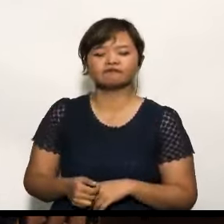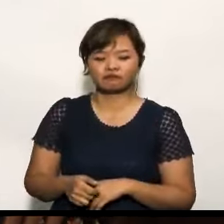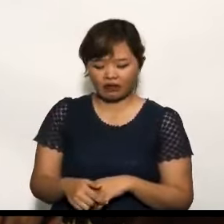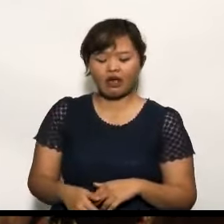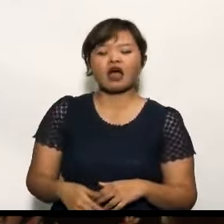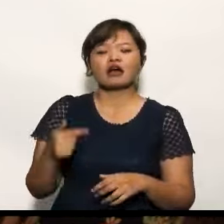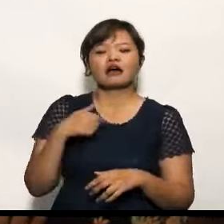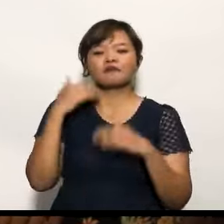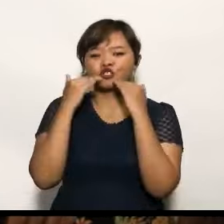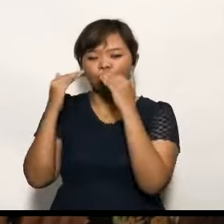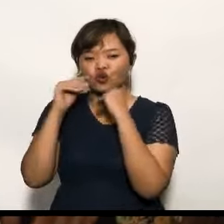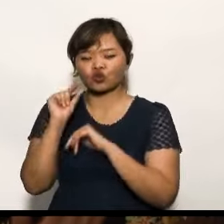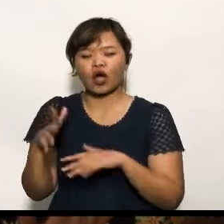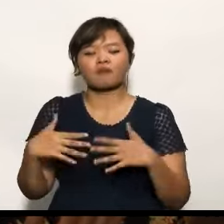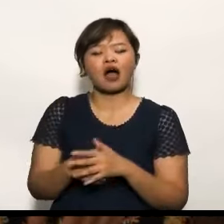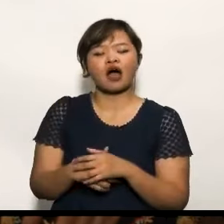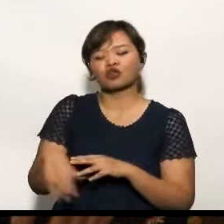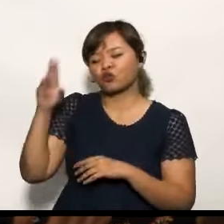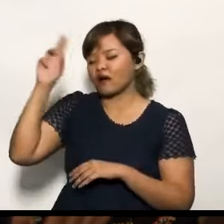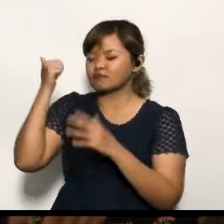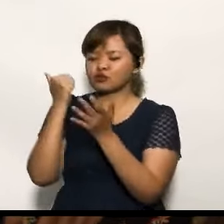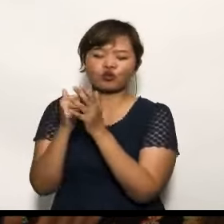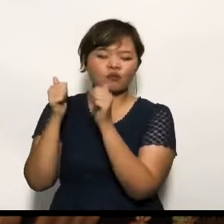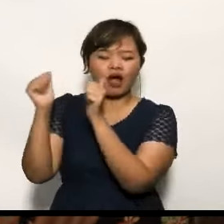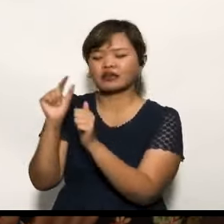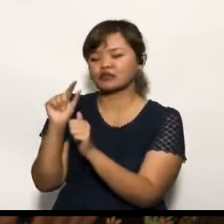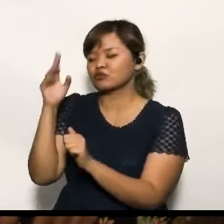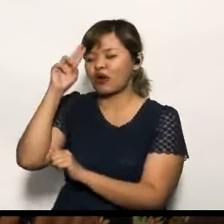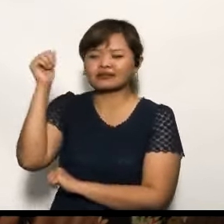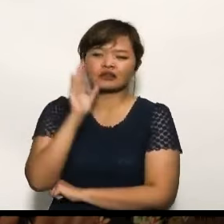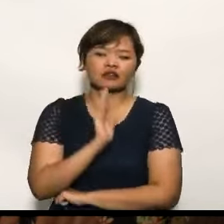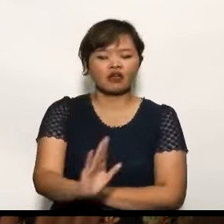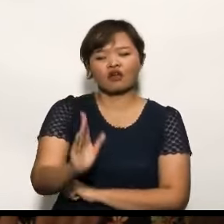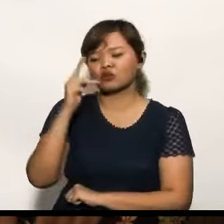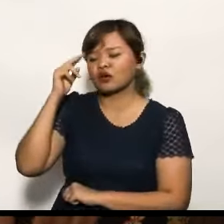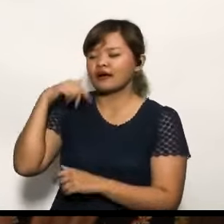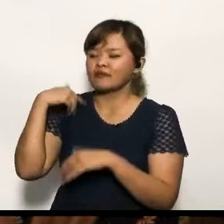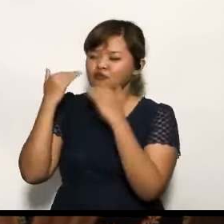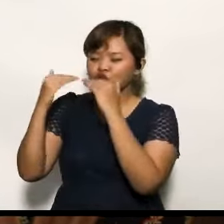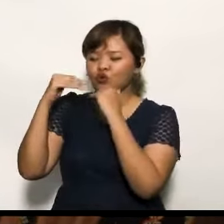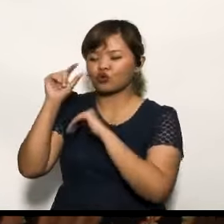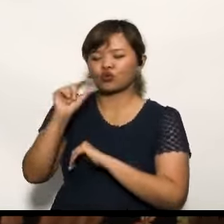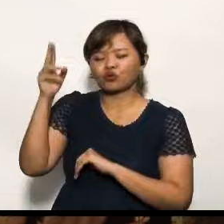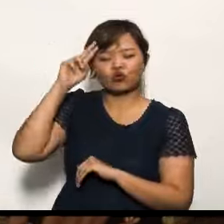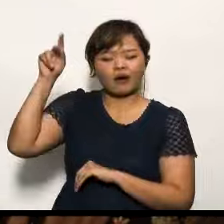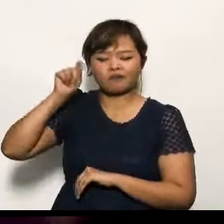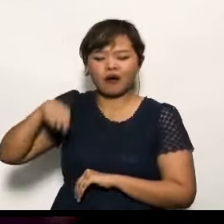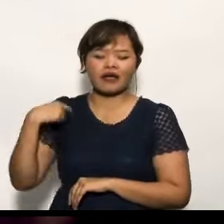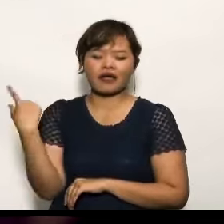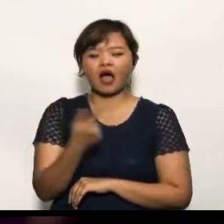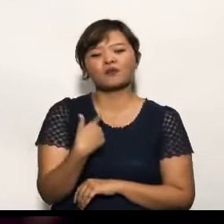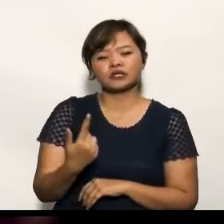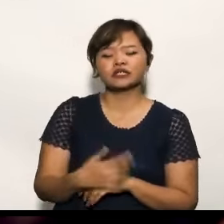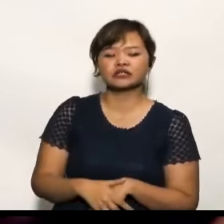kebaktian pada pagi hari ini. Tuhan, kami ucap syukur untuk kebaikan-Mu. Tuhan, kami ucap syukur untuk kesetiaan-Mu. Tuhan, kami ucap syukur kalau Engkau masih pakai